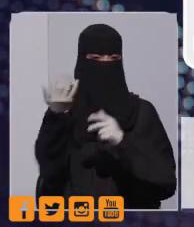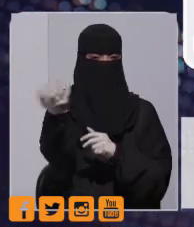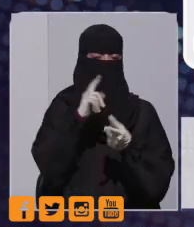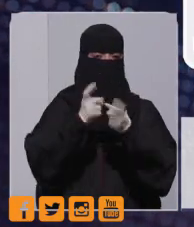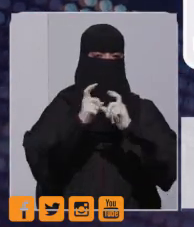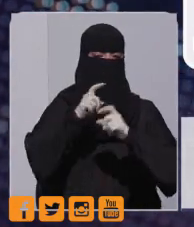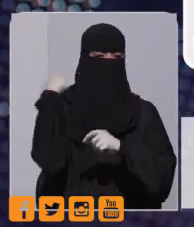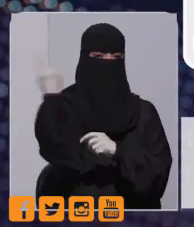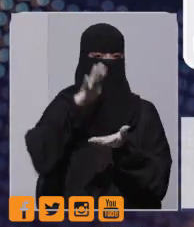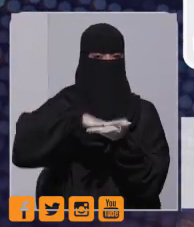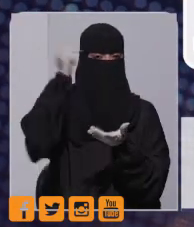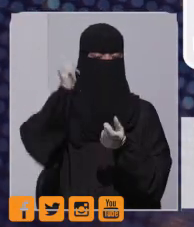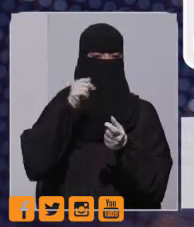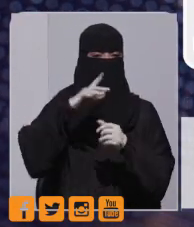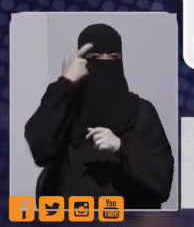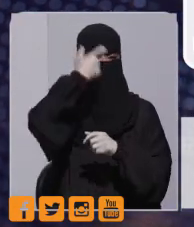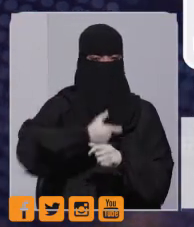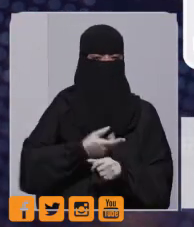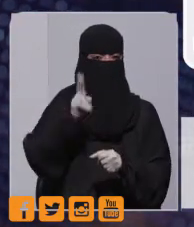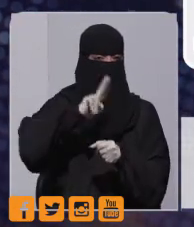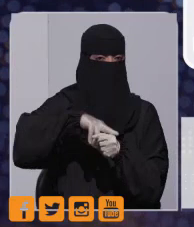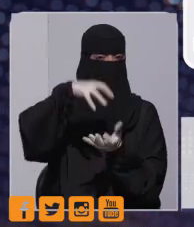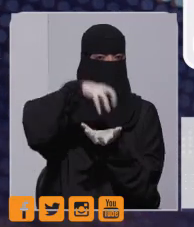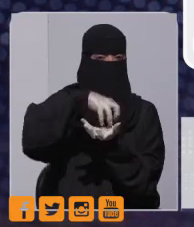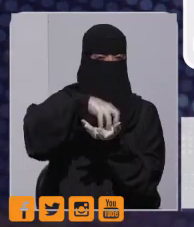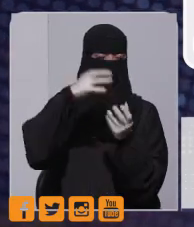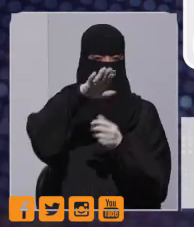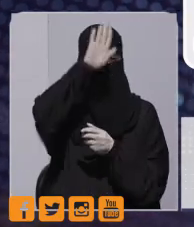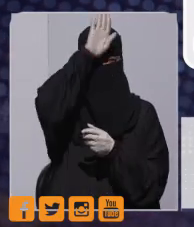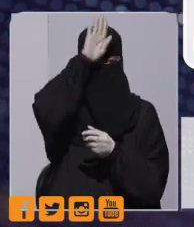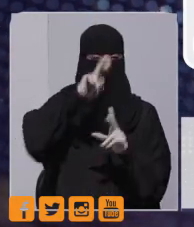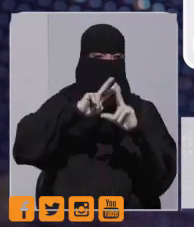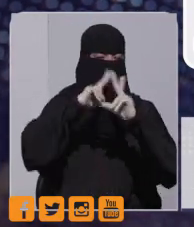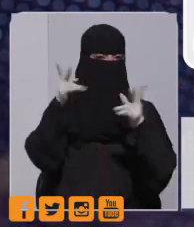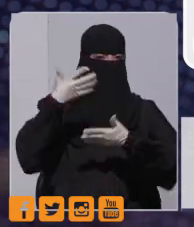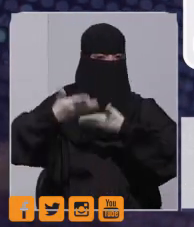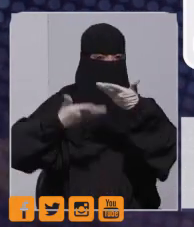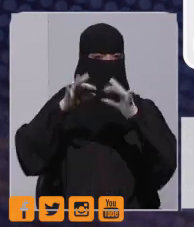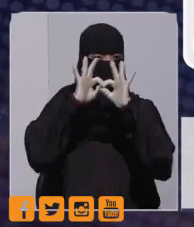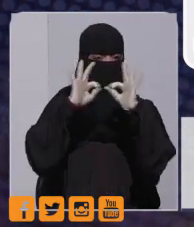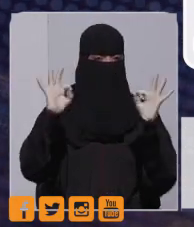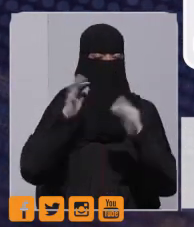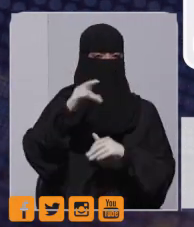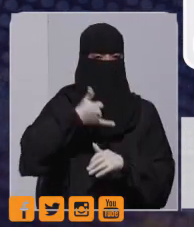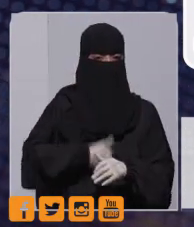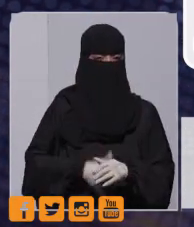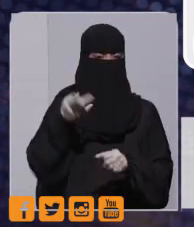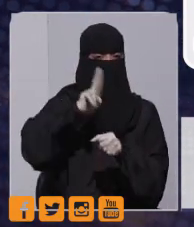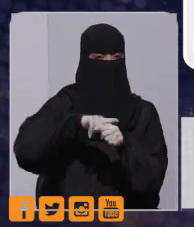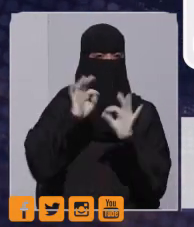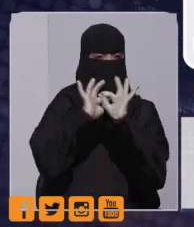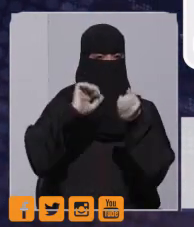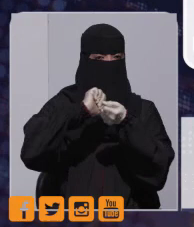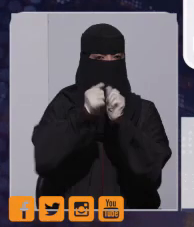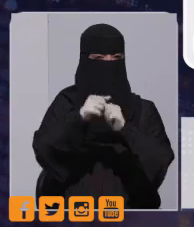الدوله وانهاء المعاناه الانسانيه واضحا الملك فيليب امام تطورات الوضع اليماني بما في ذلك الاصلاحات